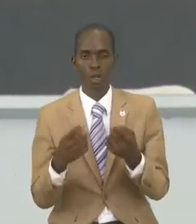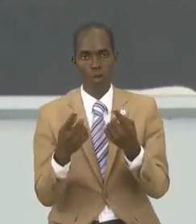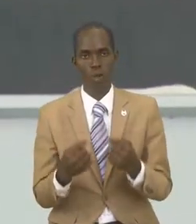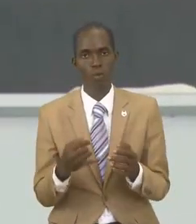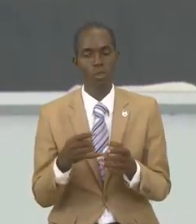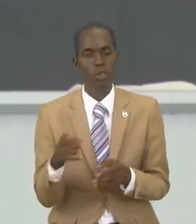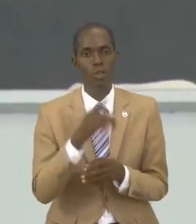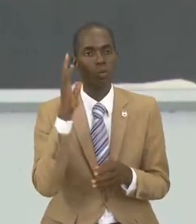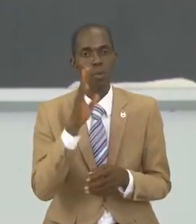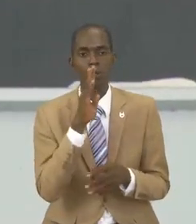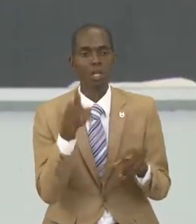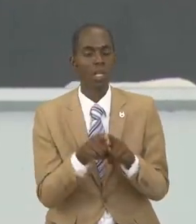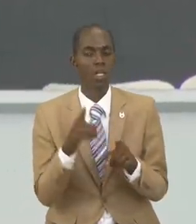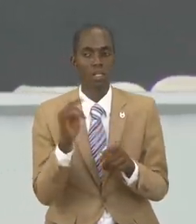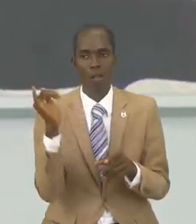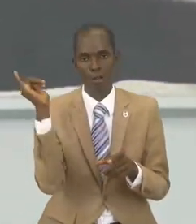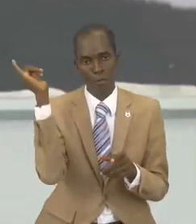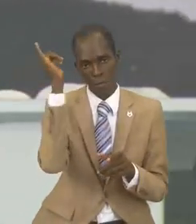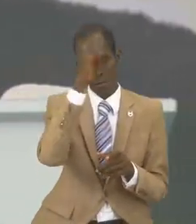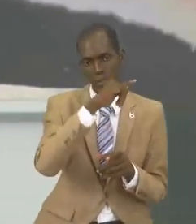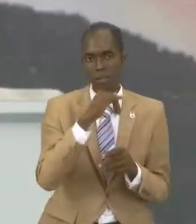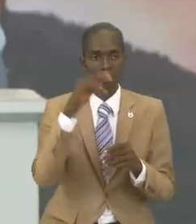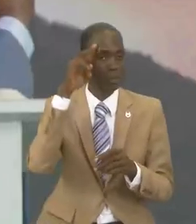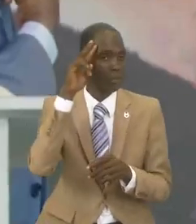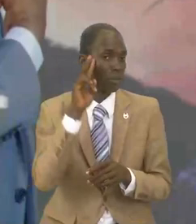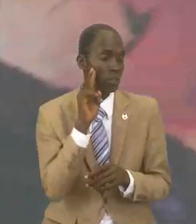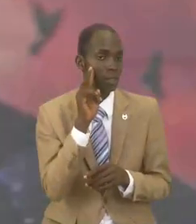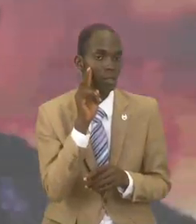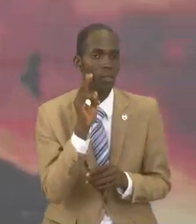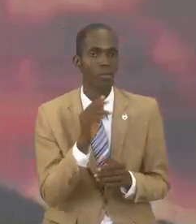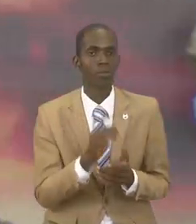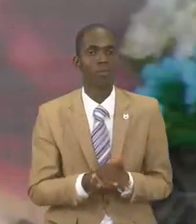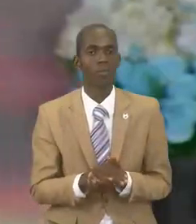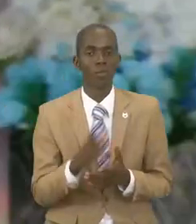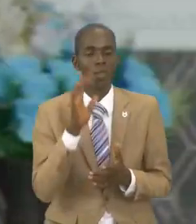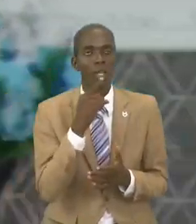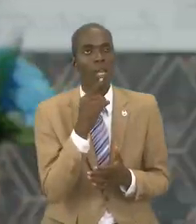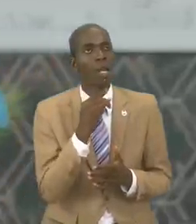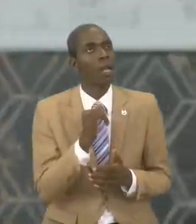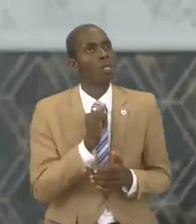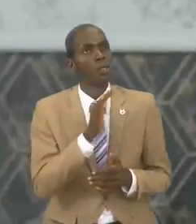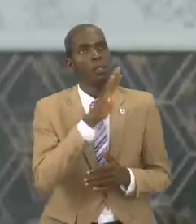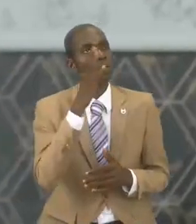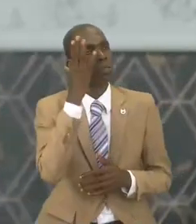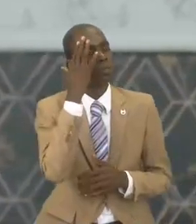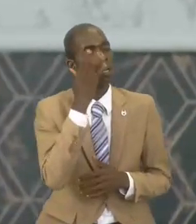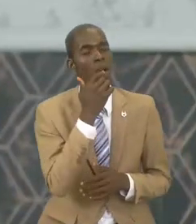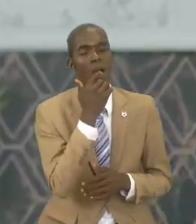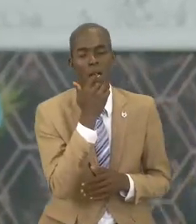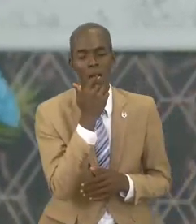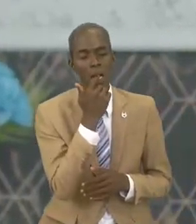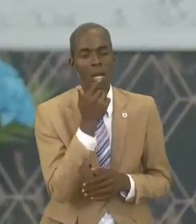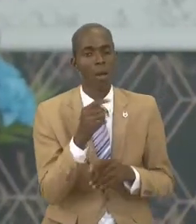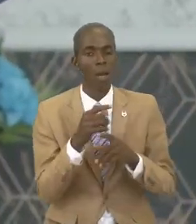ils seront comme les vierges insensées. Ils vont dire: ah, si je savais. Et